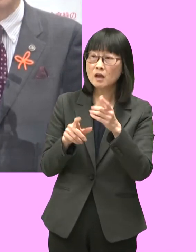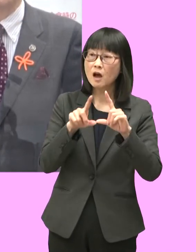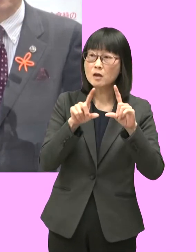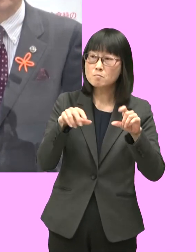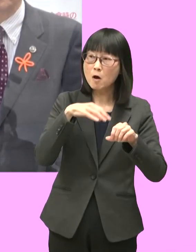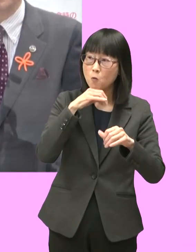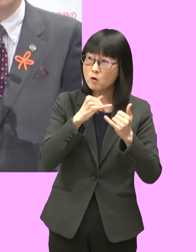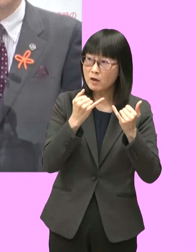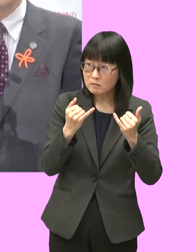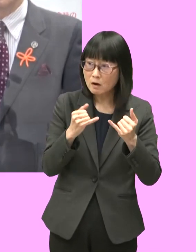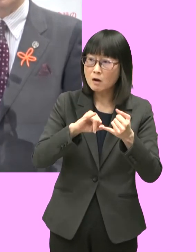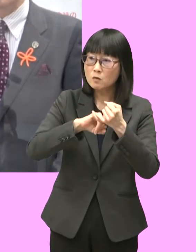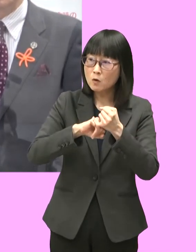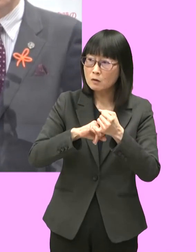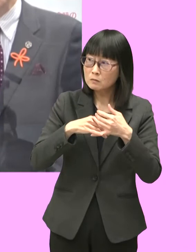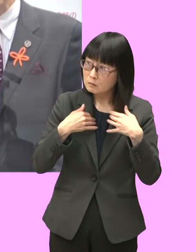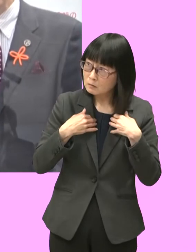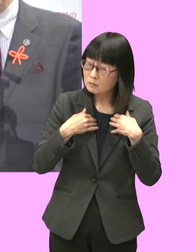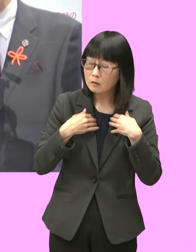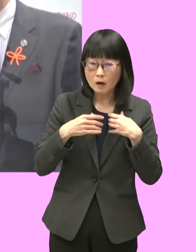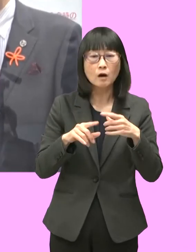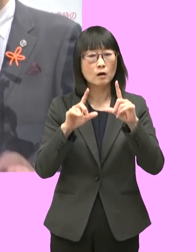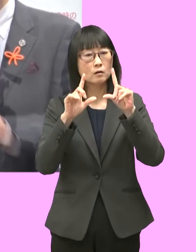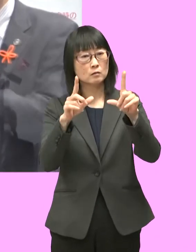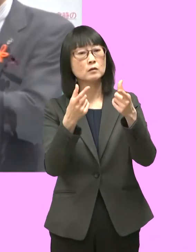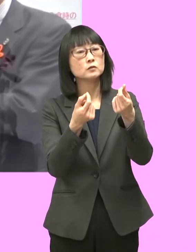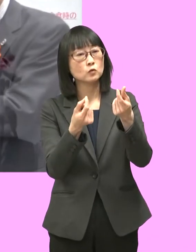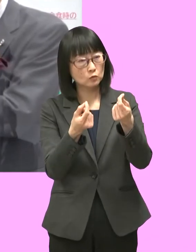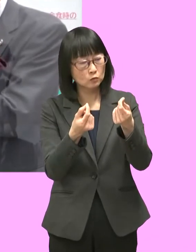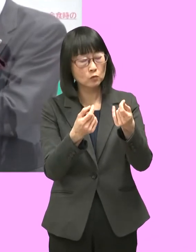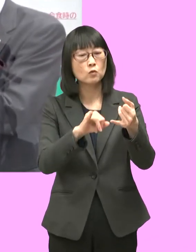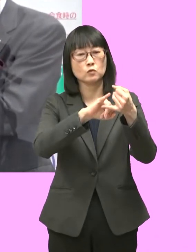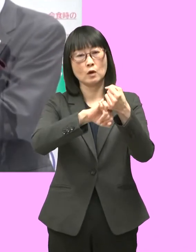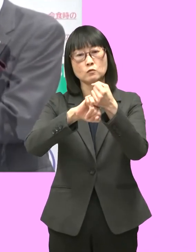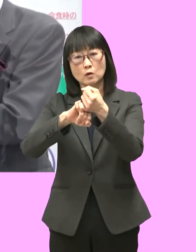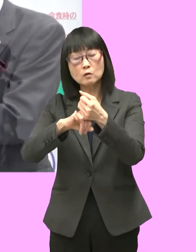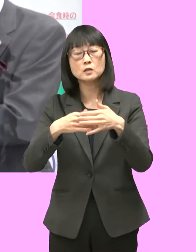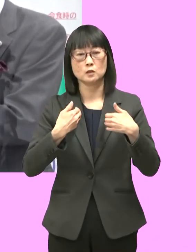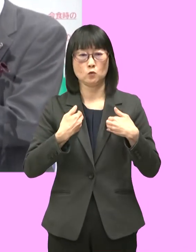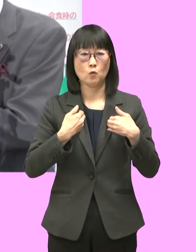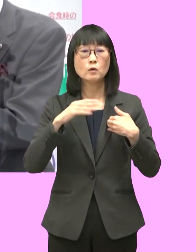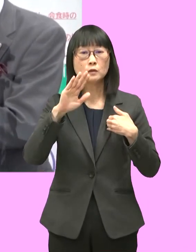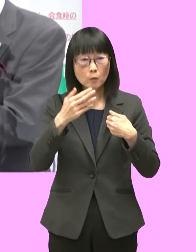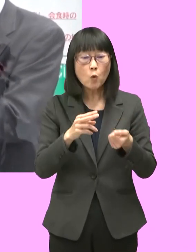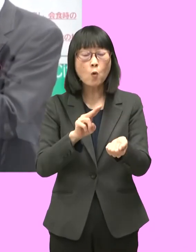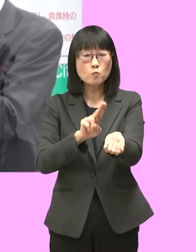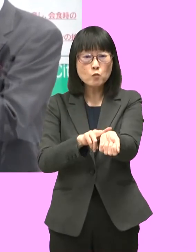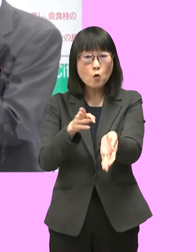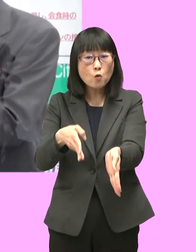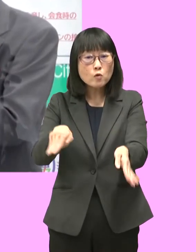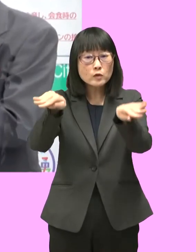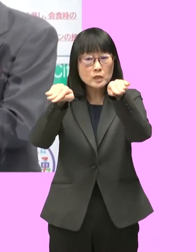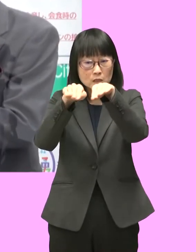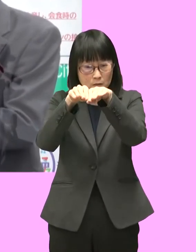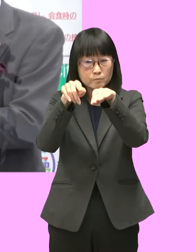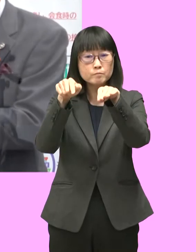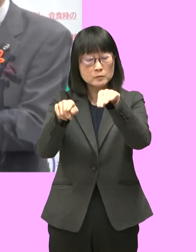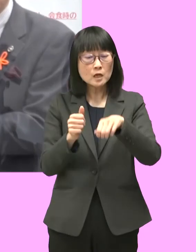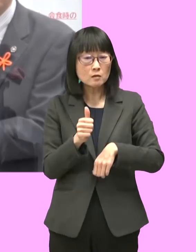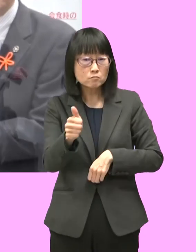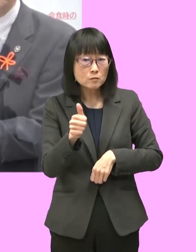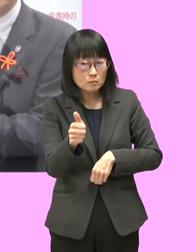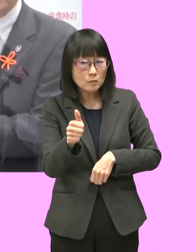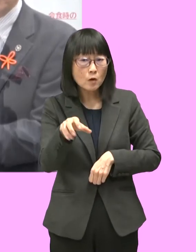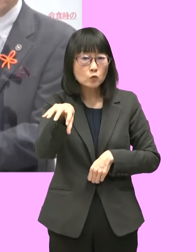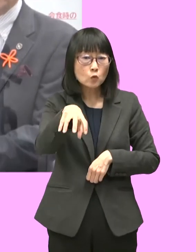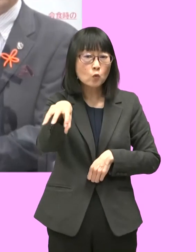本的にはそうです、はい。ただ、はい、かかりつけ医で接種するという場合でですね、クローズドというか、そういう場合もありまして、